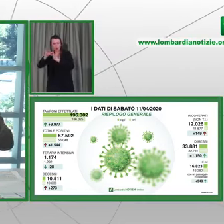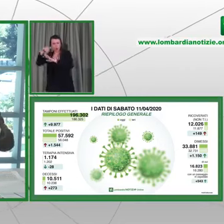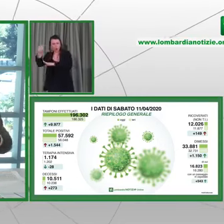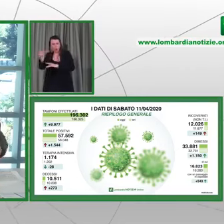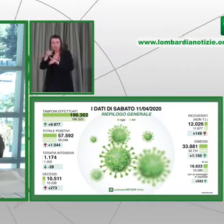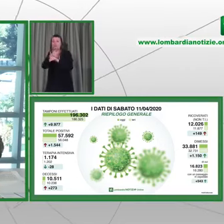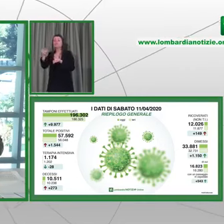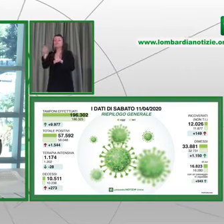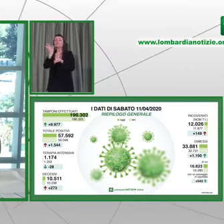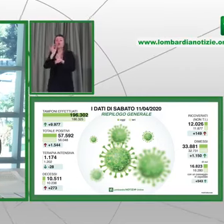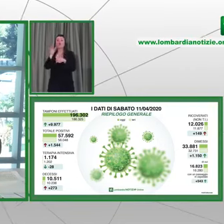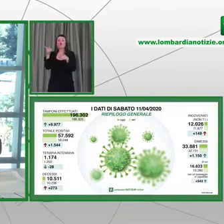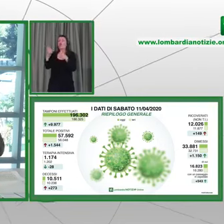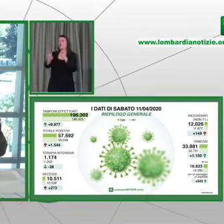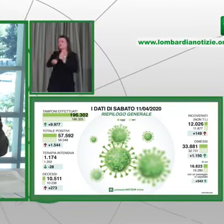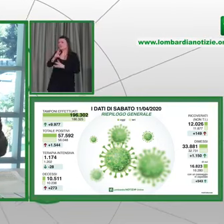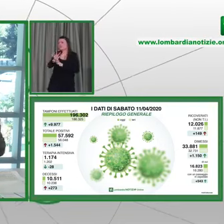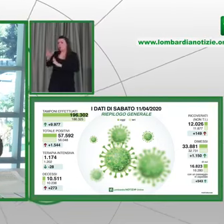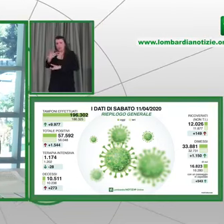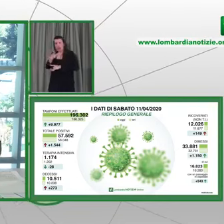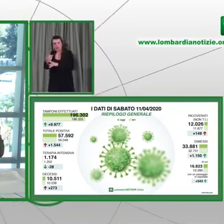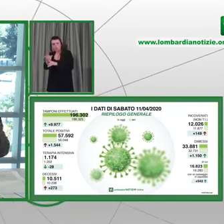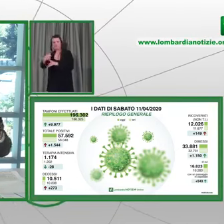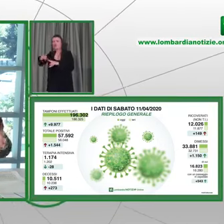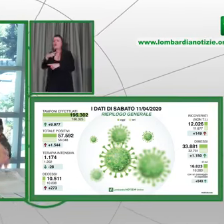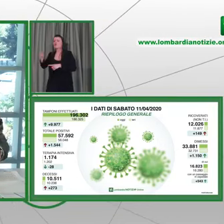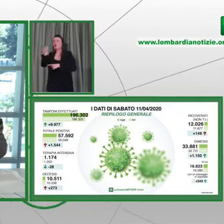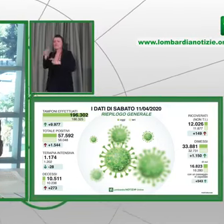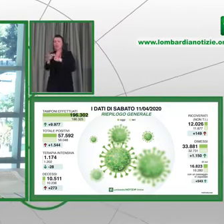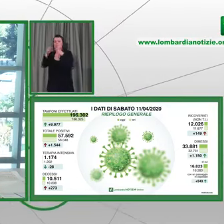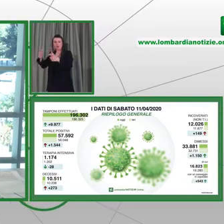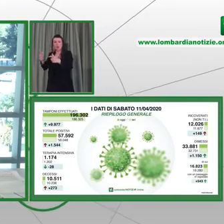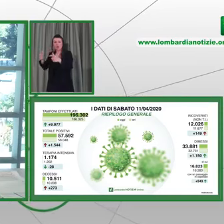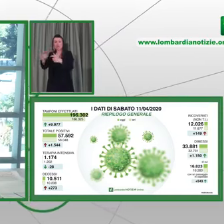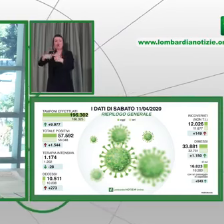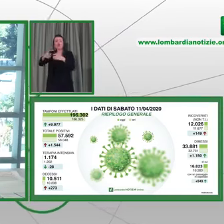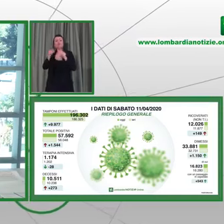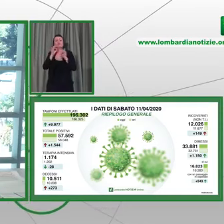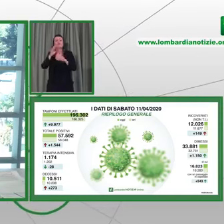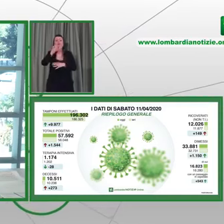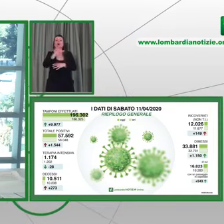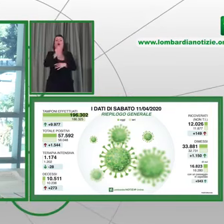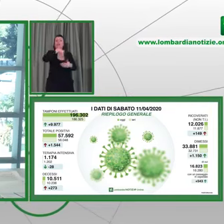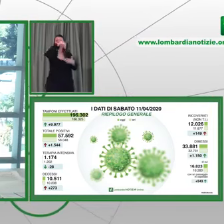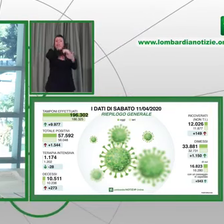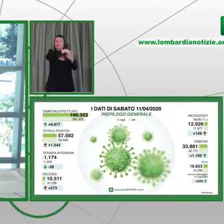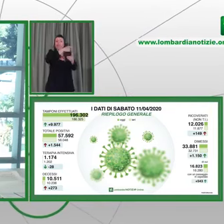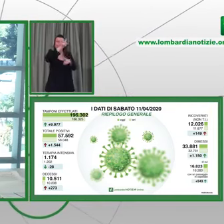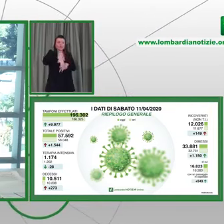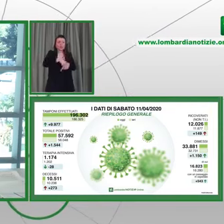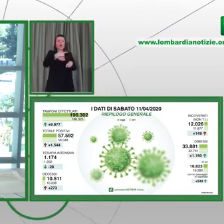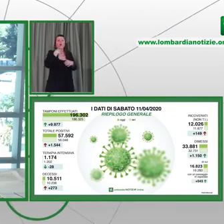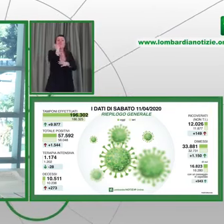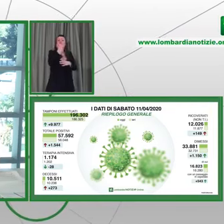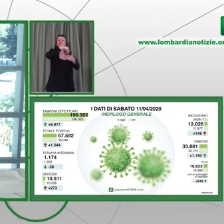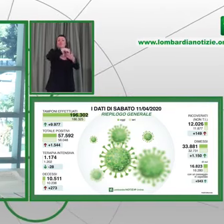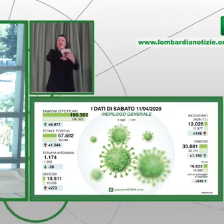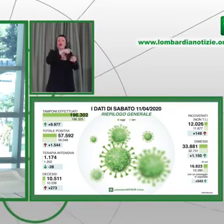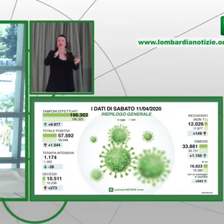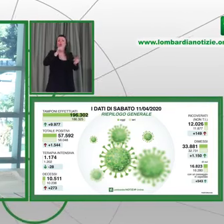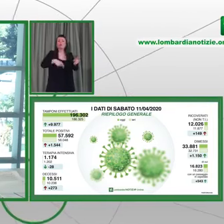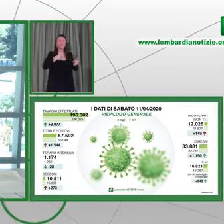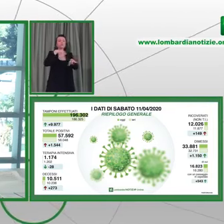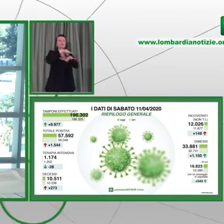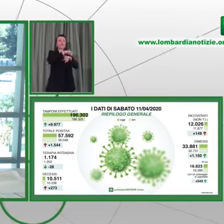generali si stanno facendo nelle rsa al personale e ai ai pazienti sintomatici quindi cresce la